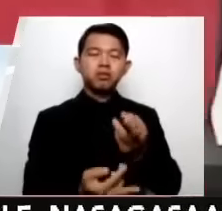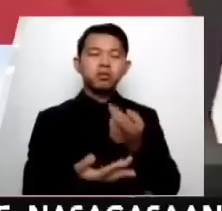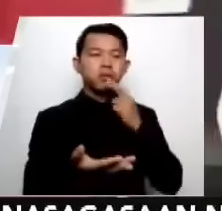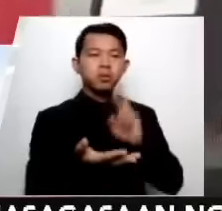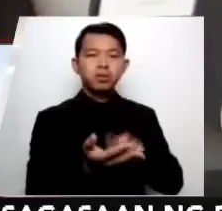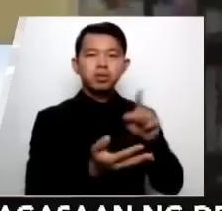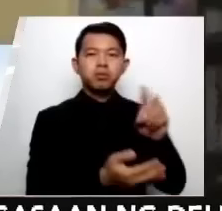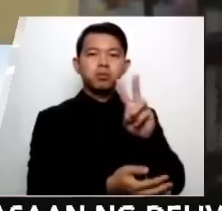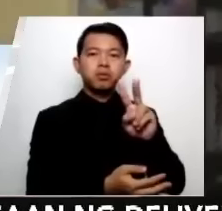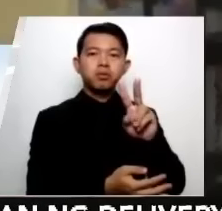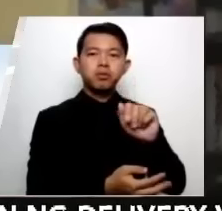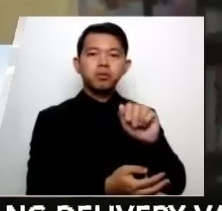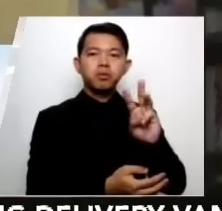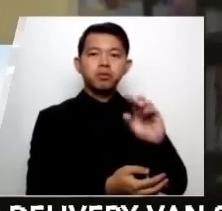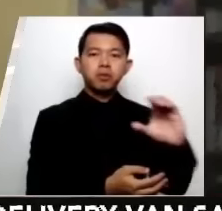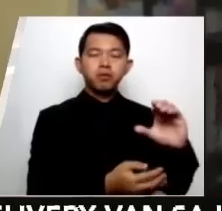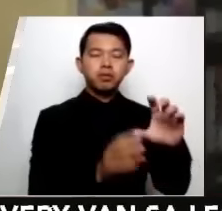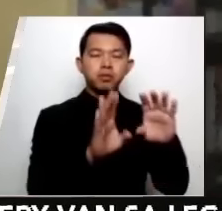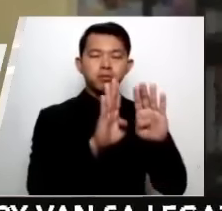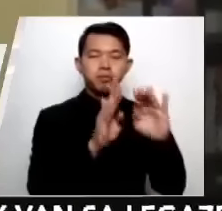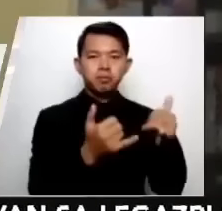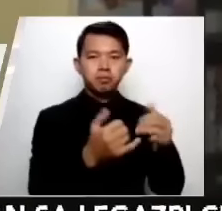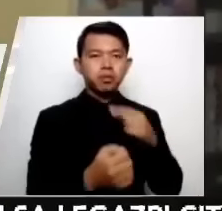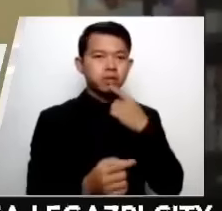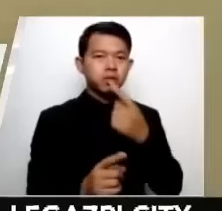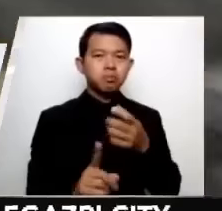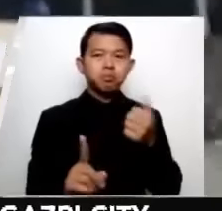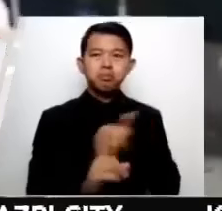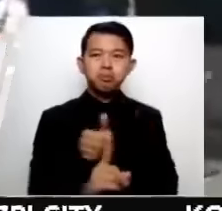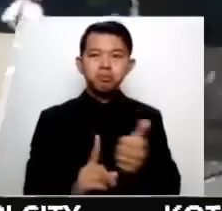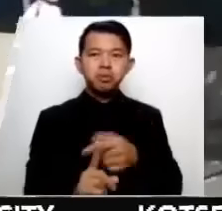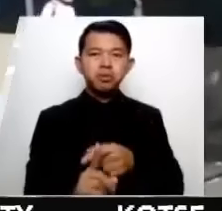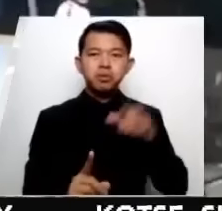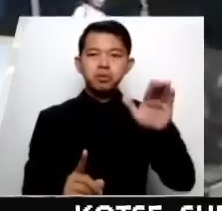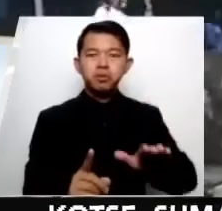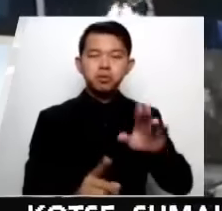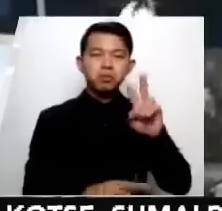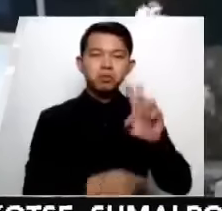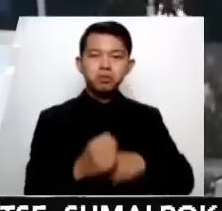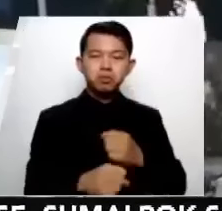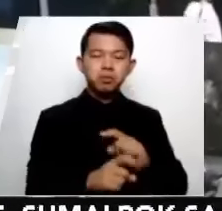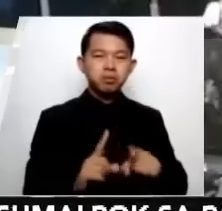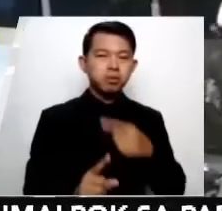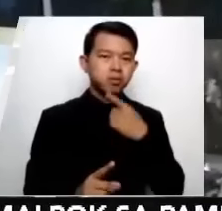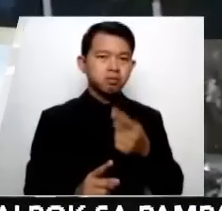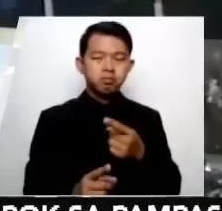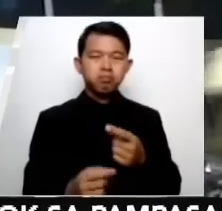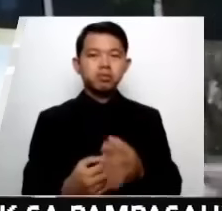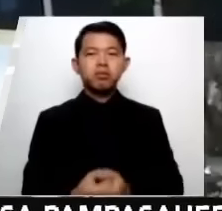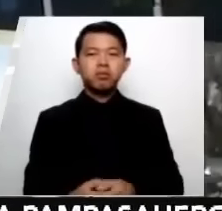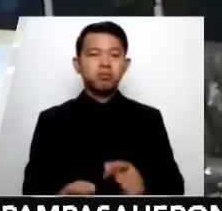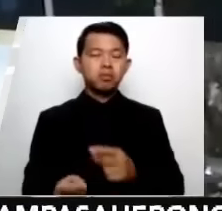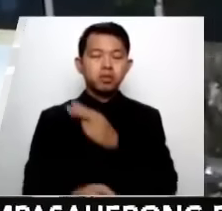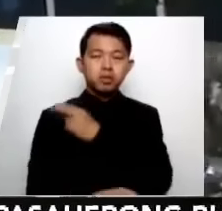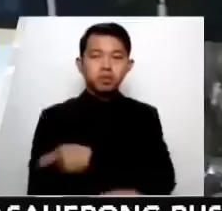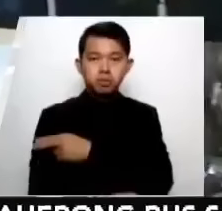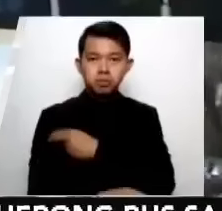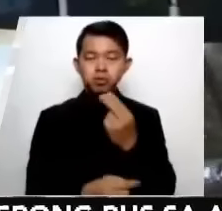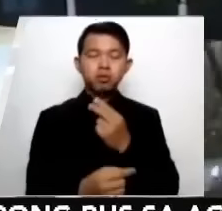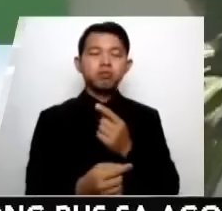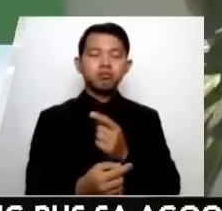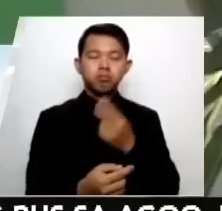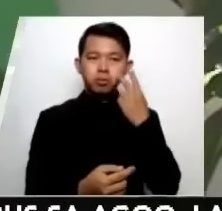ng barangay. Ang sabi kasi sinaktan, allegedly lang po. Pinuntahan sa ospital ng VAWCI at ilang opisyal ng barangay ang ina